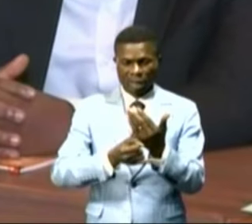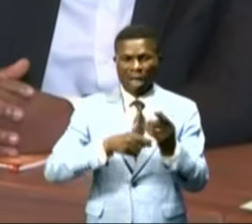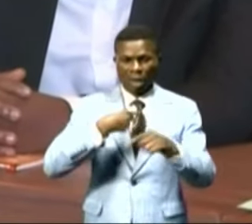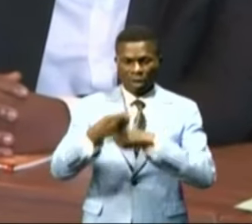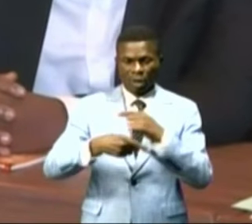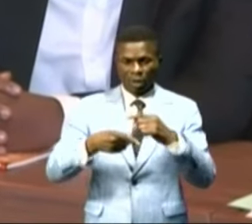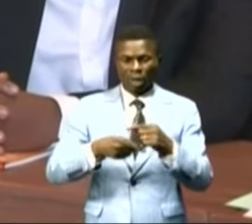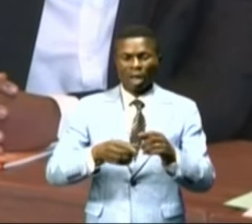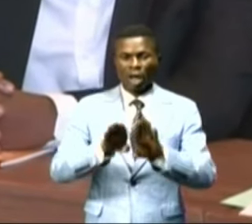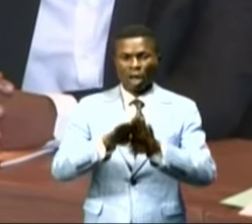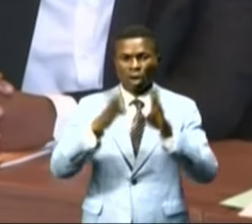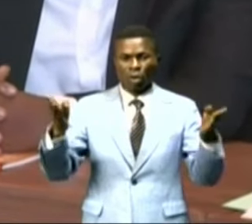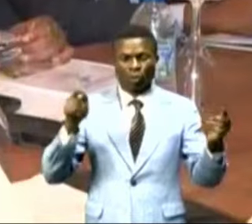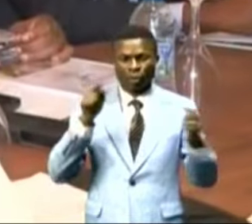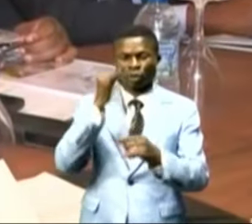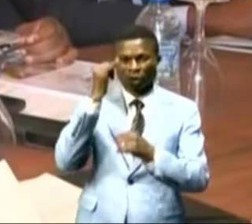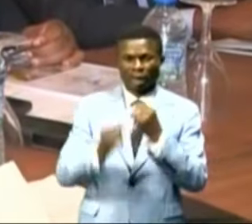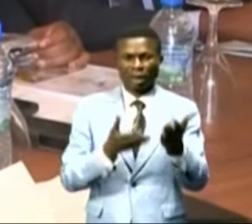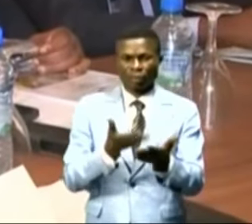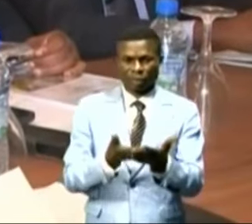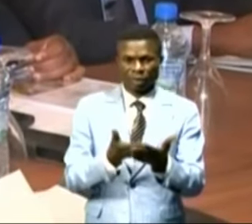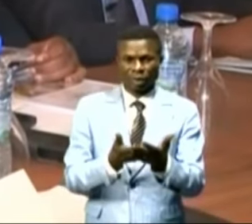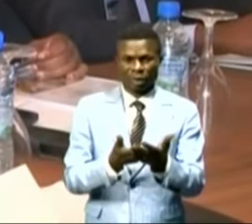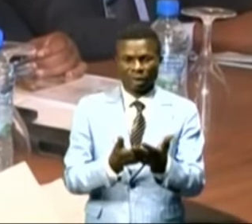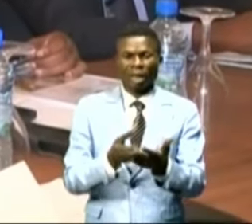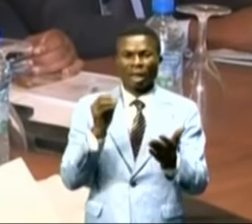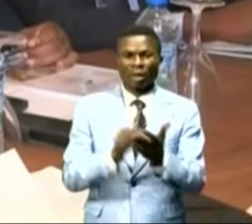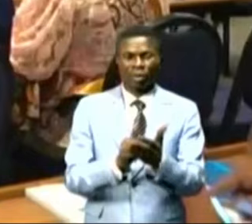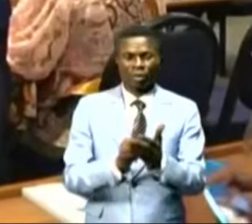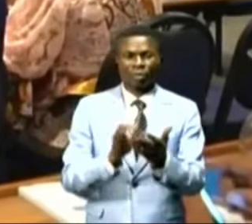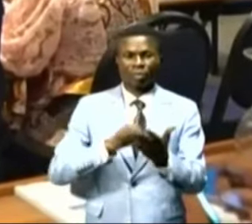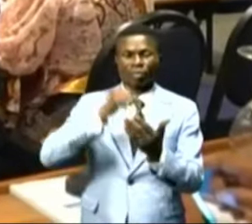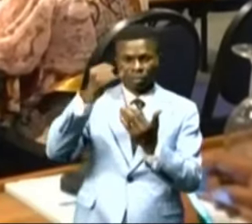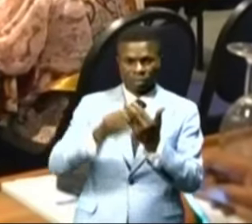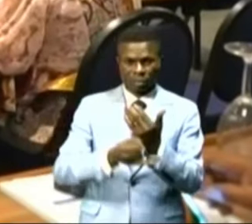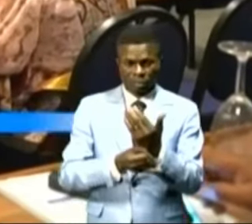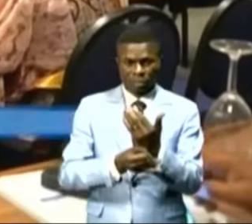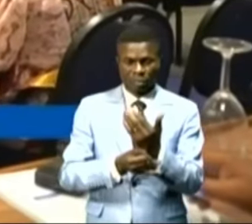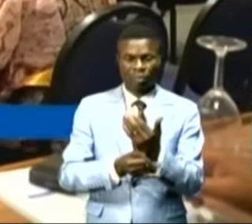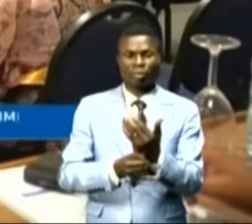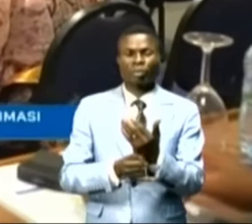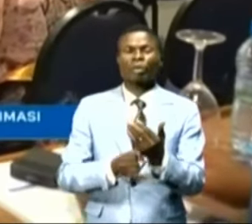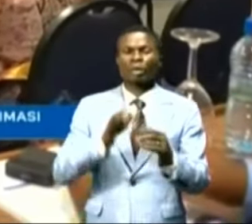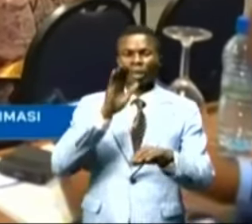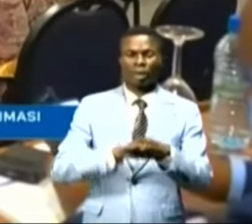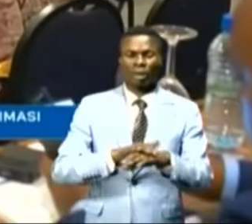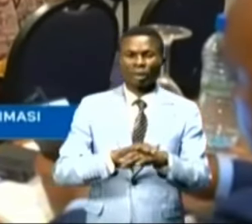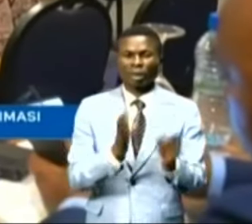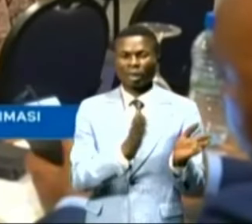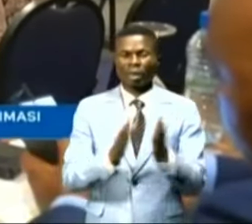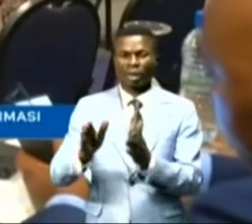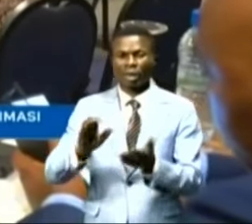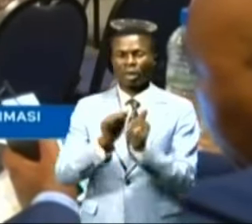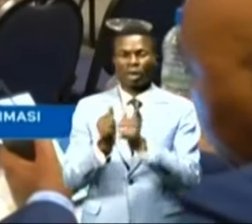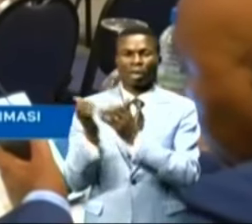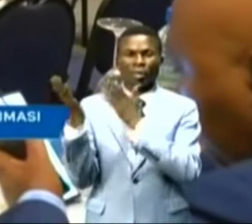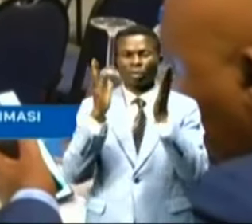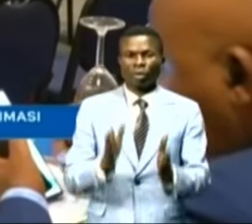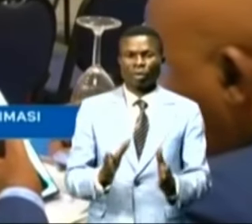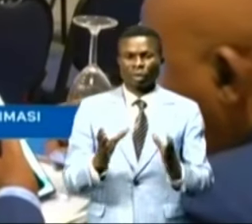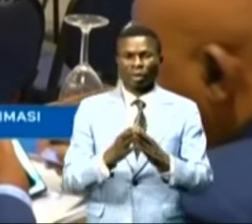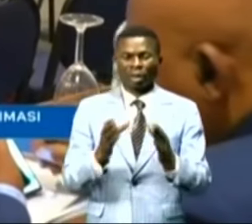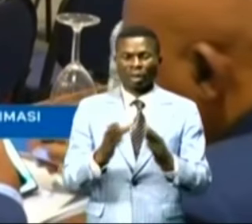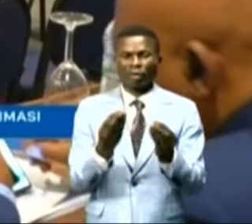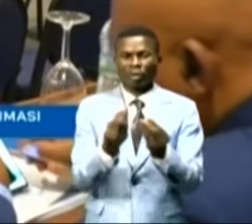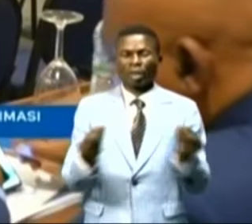son lancement jusqu'à son terme. Il s'y est de noter que le projet est également intervenu dans l'amélioration du climat des affaires, avec un